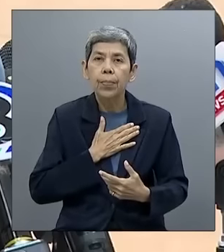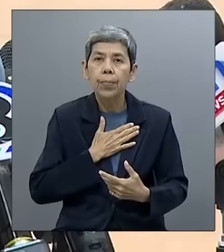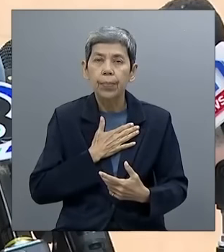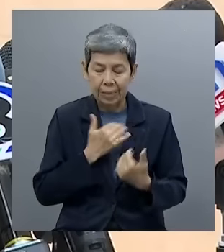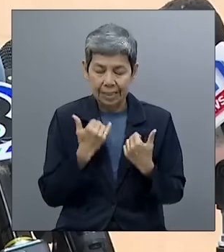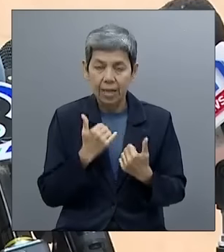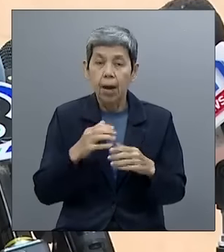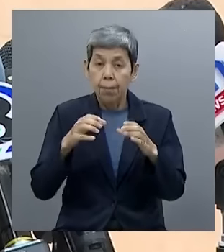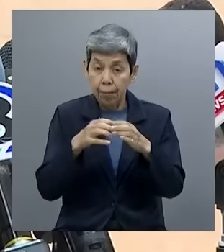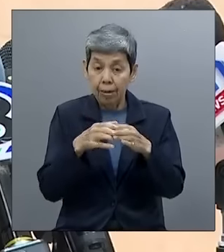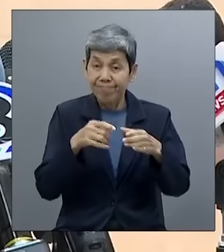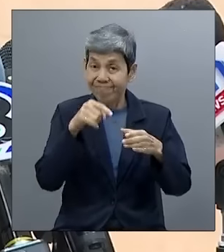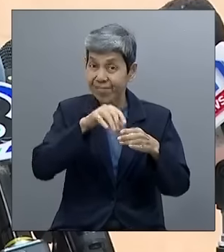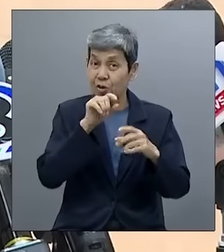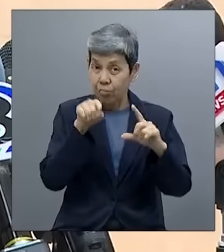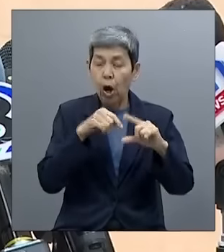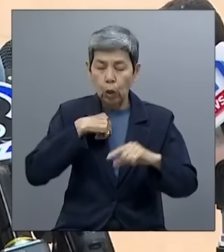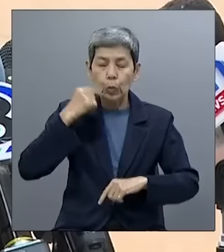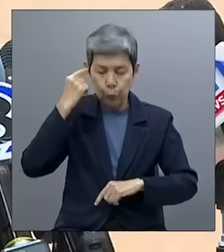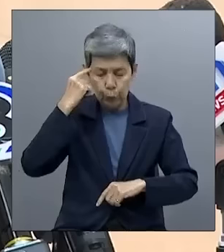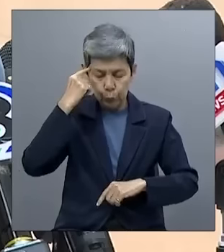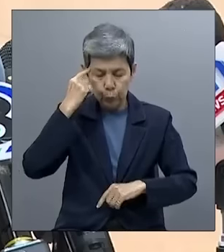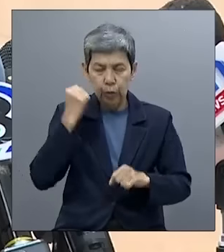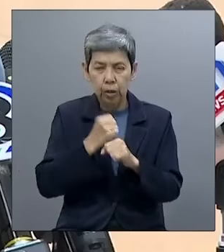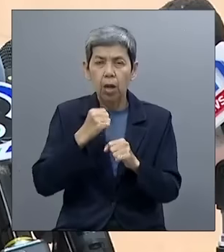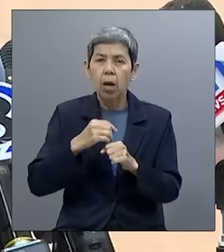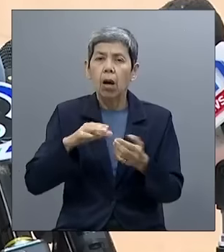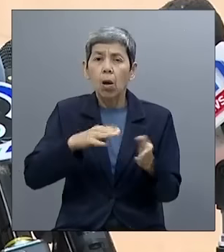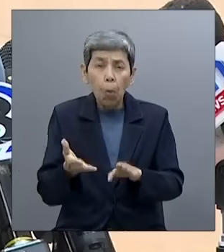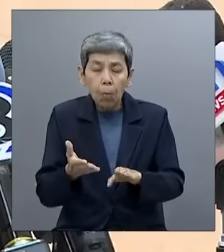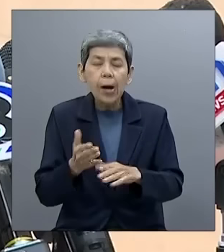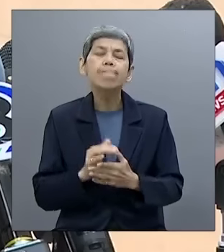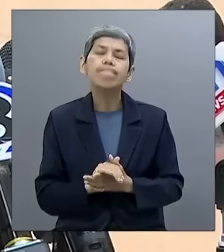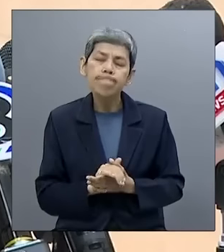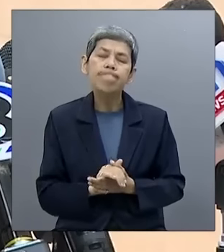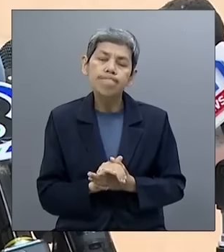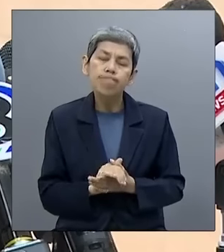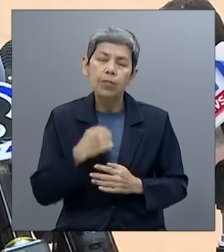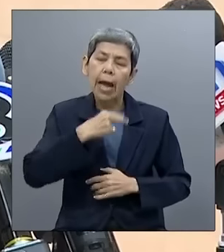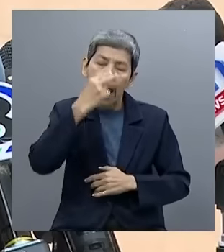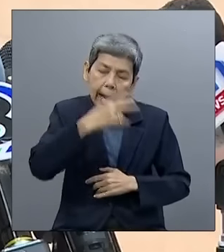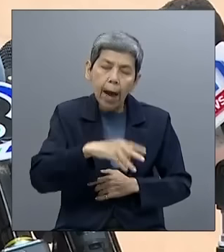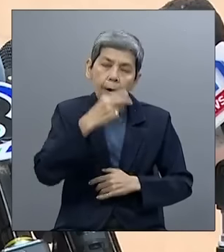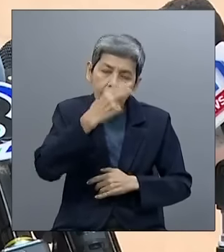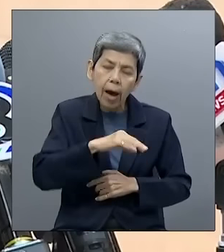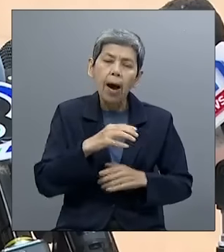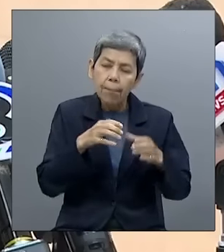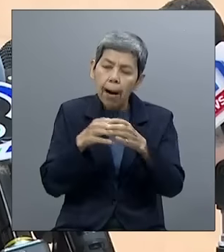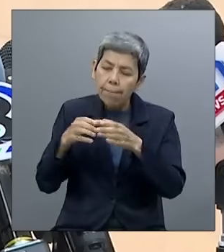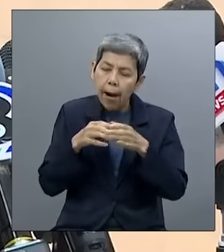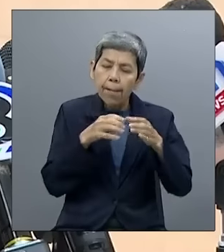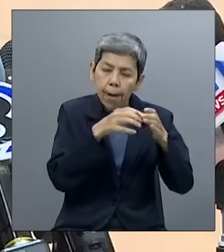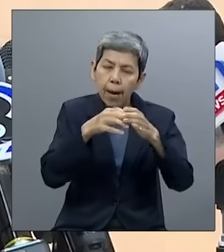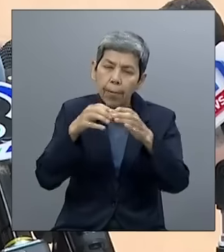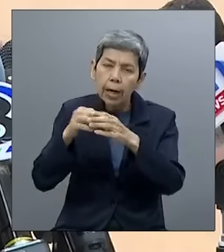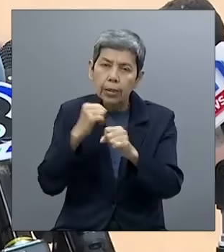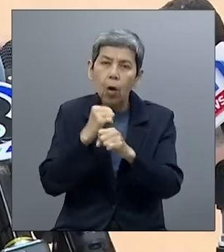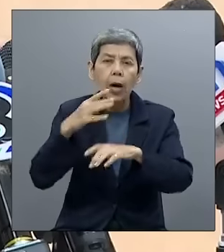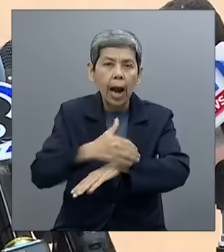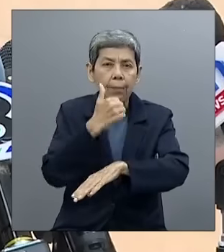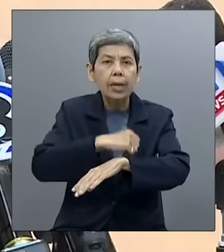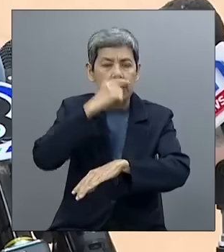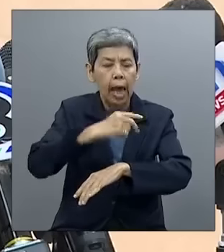างพรรคเองก็เข้าใจดีนะครับว่าเรื่องของการยุบพรรคเนี่ยก็เป็นสิ่งที่เกิดขึ้นมาหลายครั้งกับหลายพรรคตลอดบริษัทการเมืองไทยที่ผ่านม